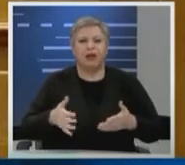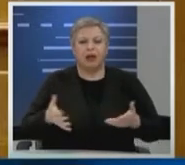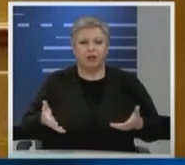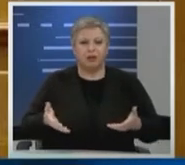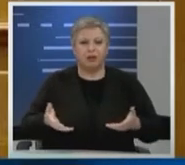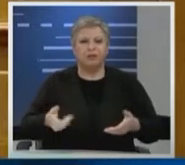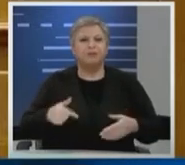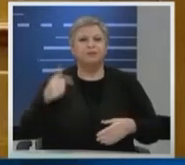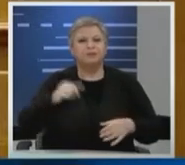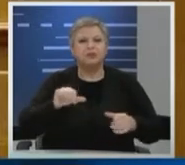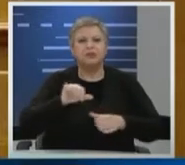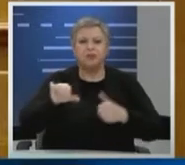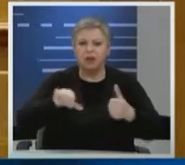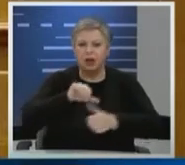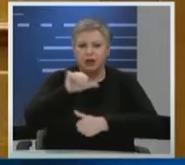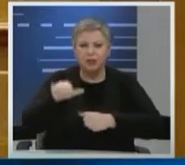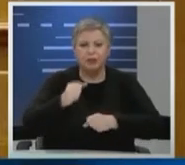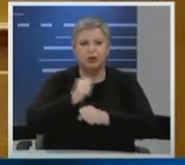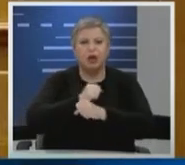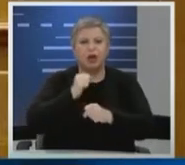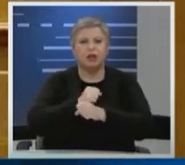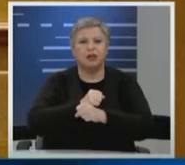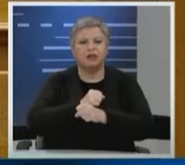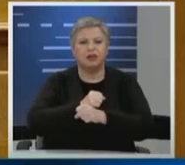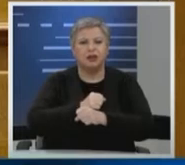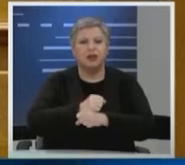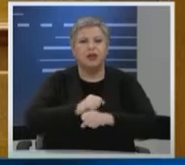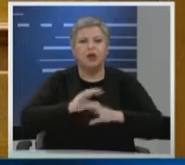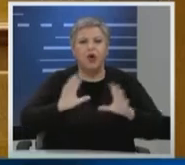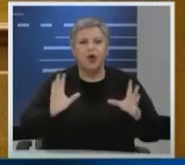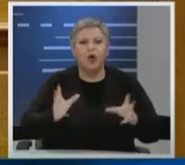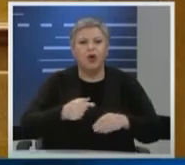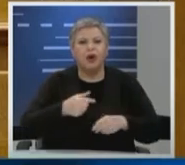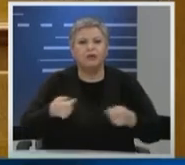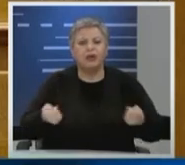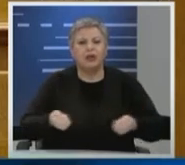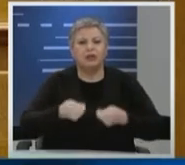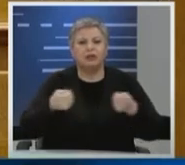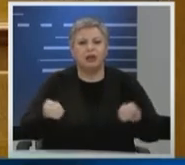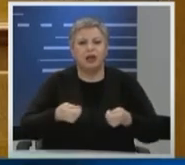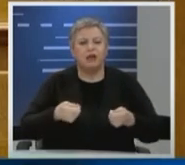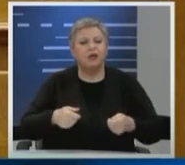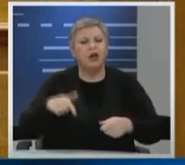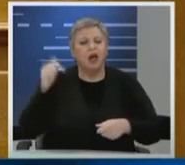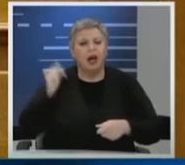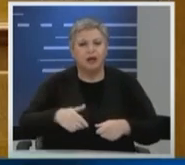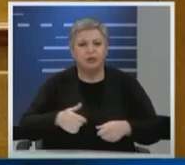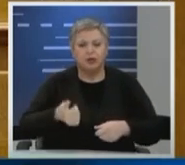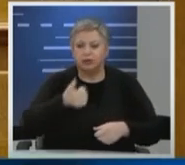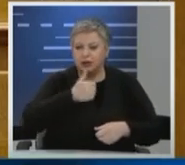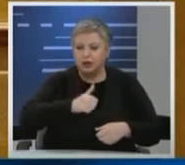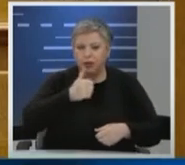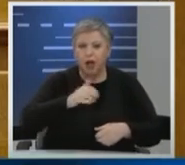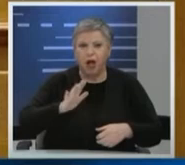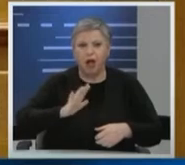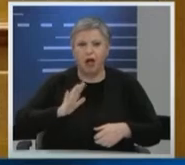Είναι συμβάσεις εκ περιτροπής εργασίας. Όλα αυτά οδήγησαν στην εντατικοποίηση της εργασίας, που είχαν ως αποτέλεσμα